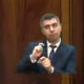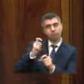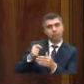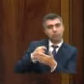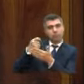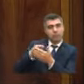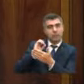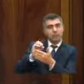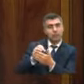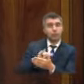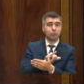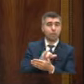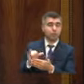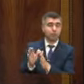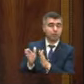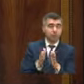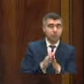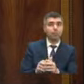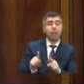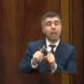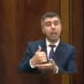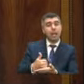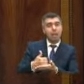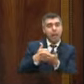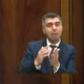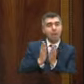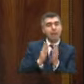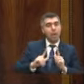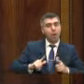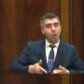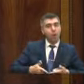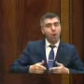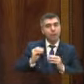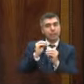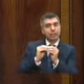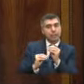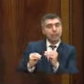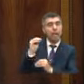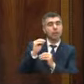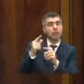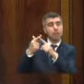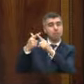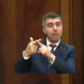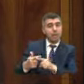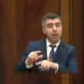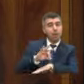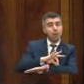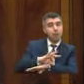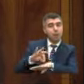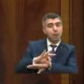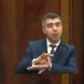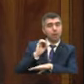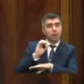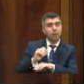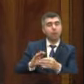تركزوا بالأساس على الدعم الفعلي والحقيقي لقطاع التعليم والصحة بالرفع الملموس من الميزانية والموارد البشرية وإقرار الوظيفة